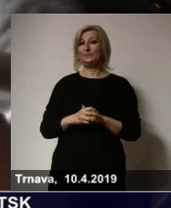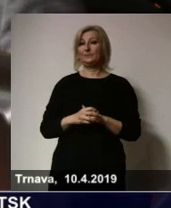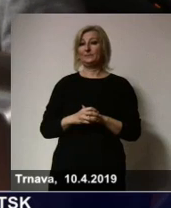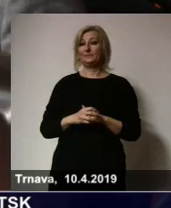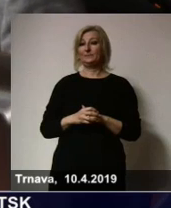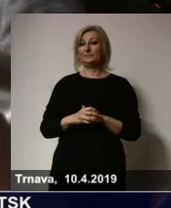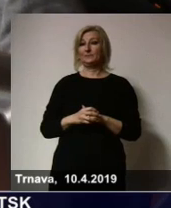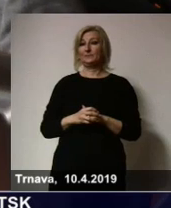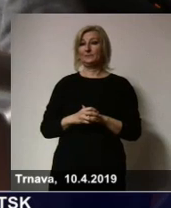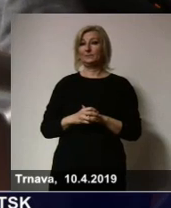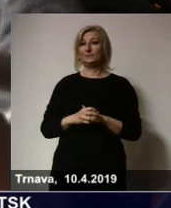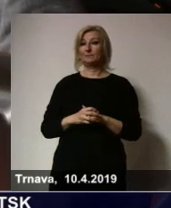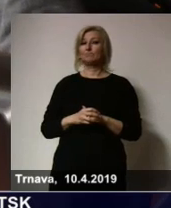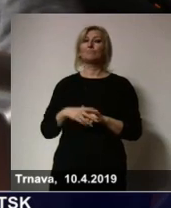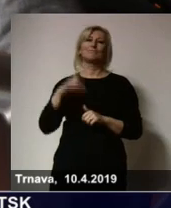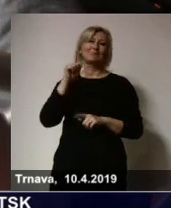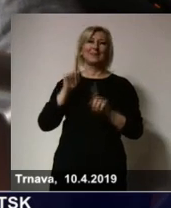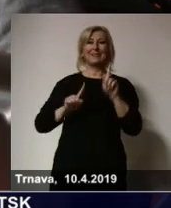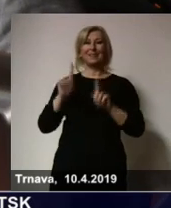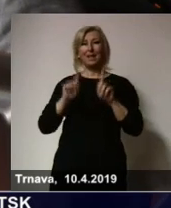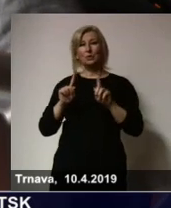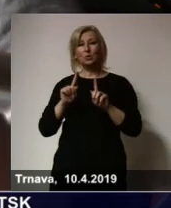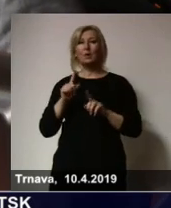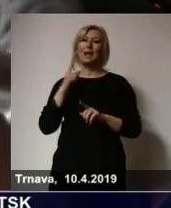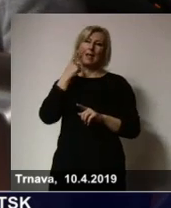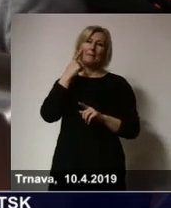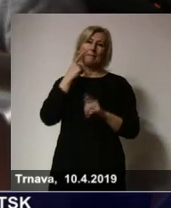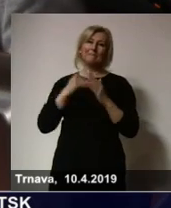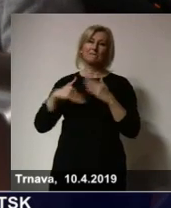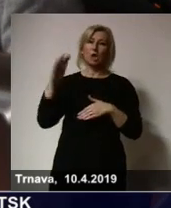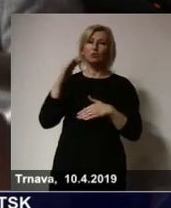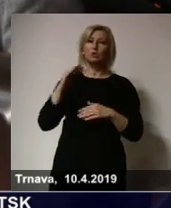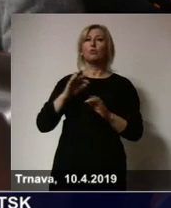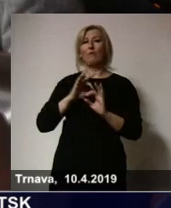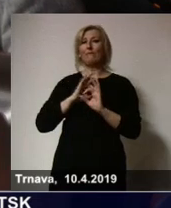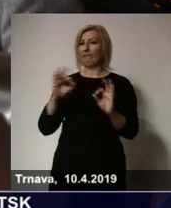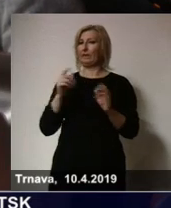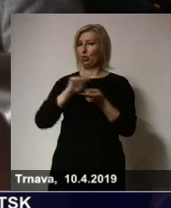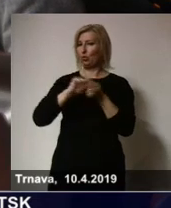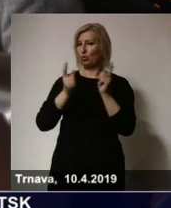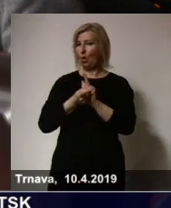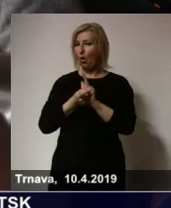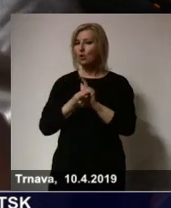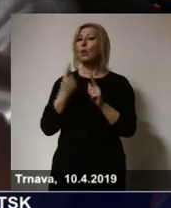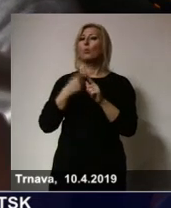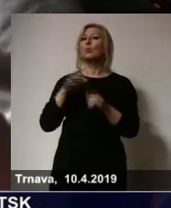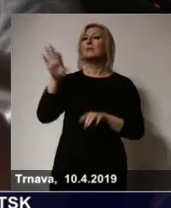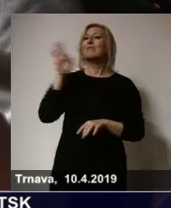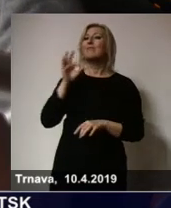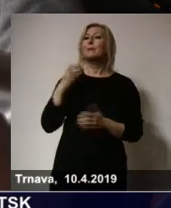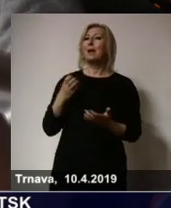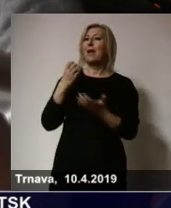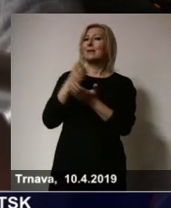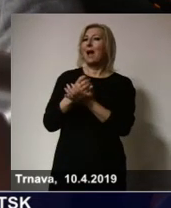Niektorých, myslím si, že vo väčšine sa našla zhoda a boli vybratí z môjho pohľadu kvalitní. Tak, ako sme